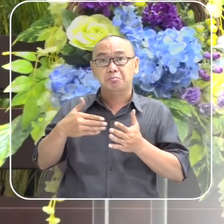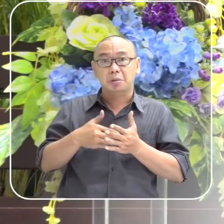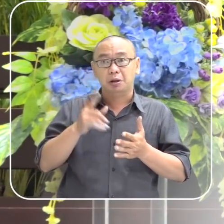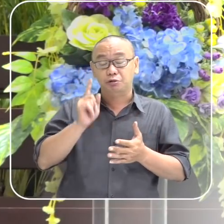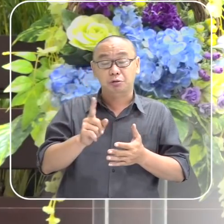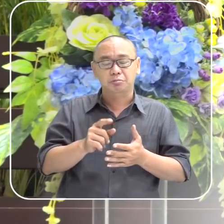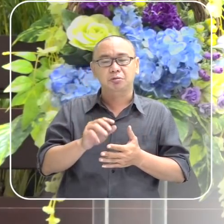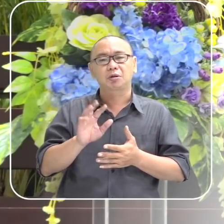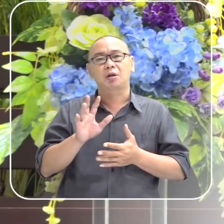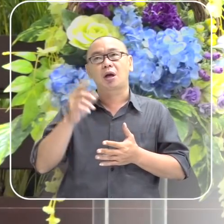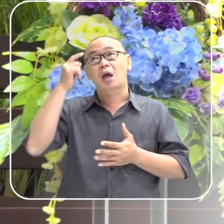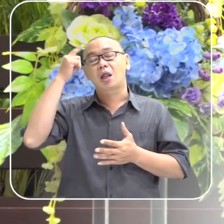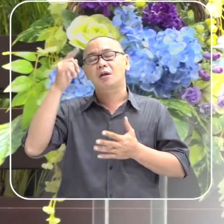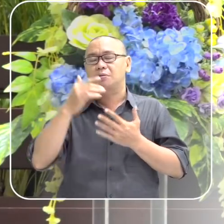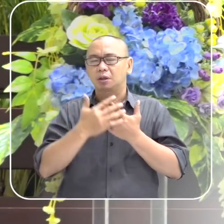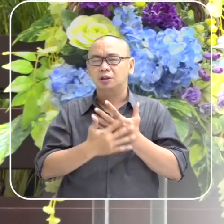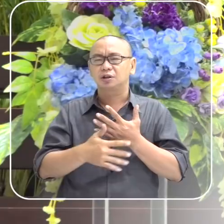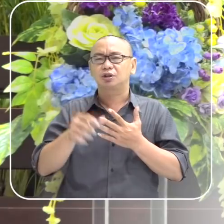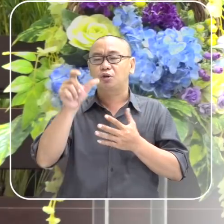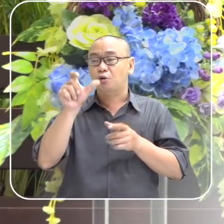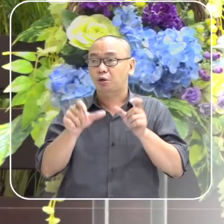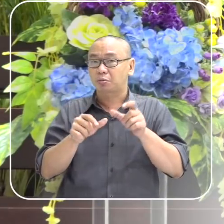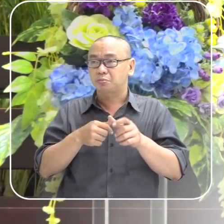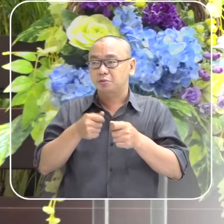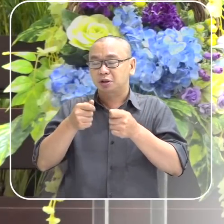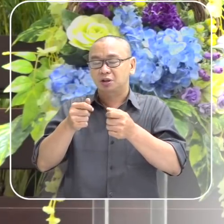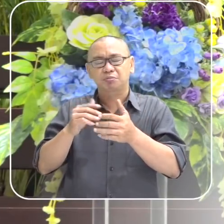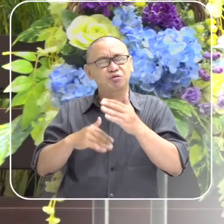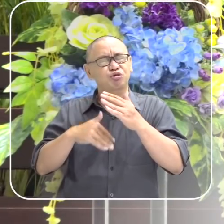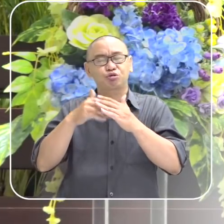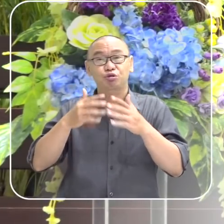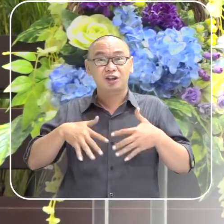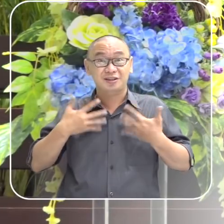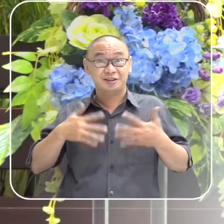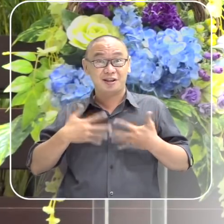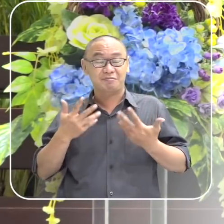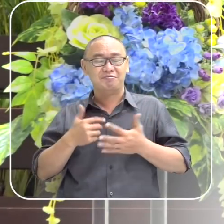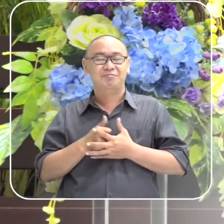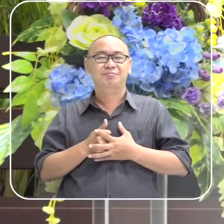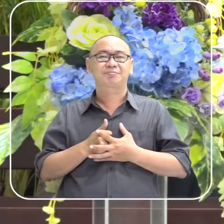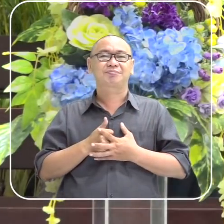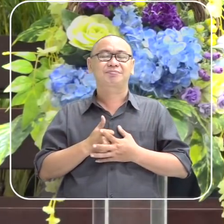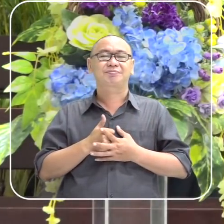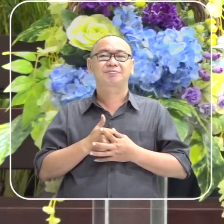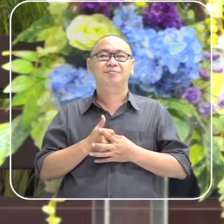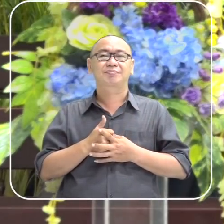paksaan. Sebab Allah mengasihi orang yang memberi dengan sukacita.